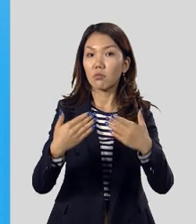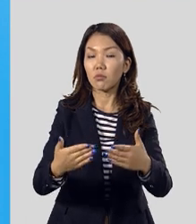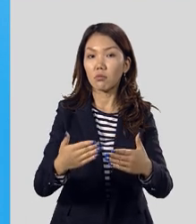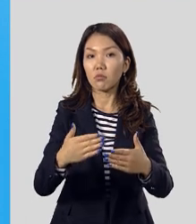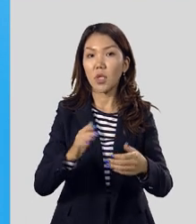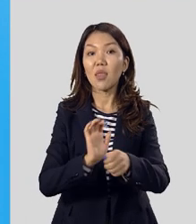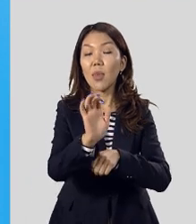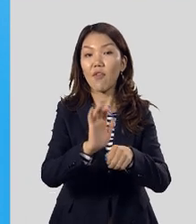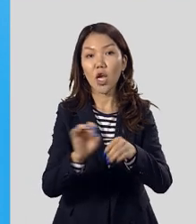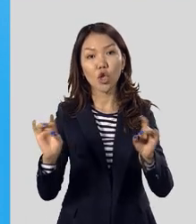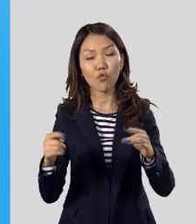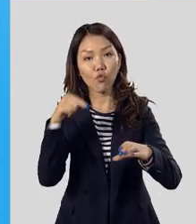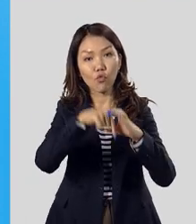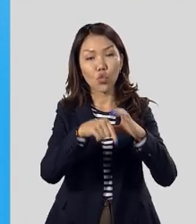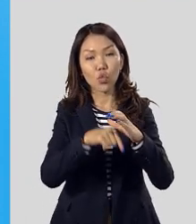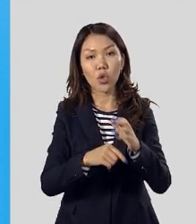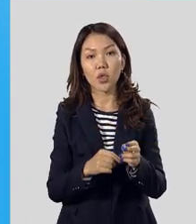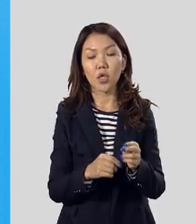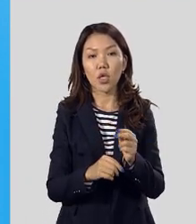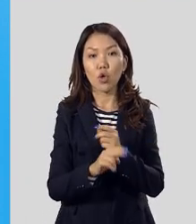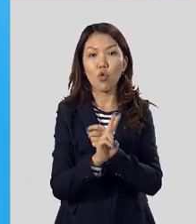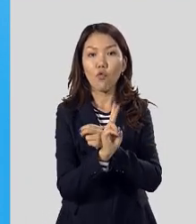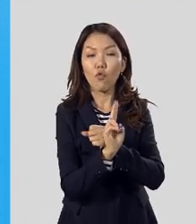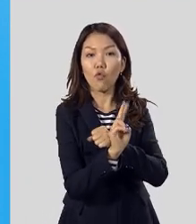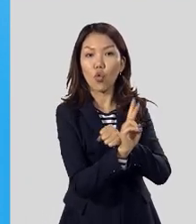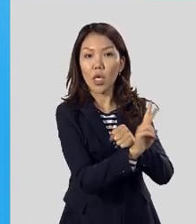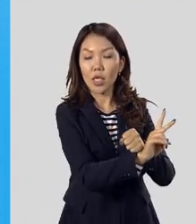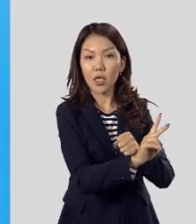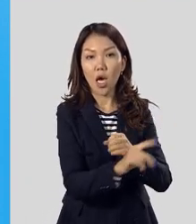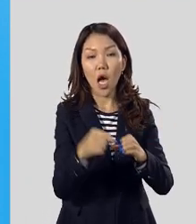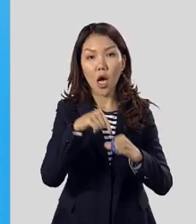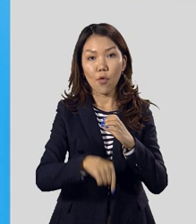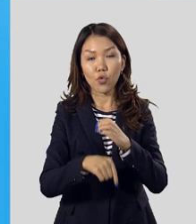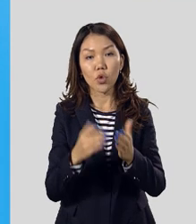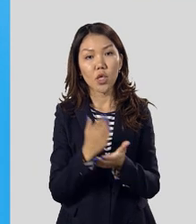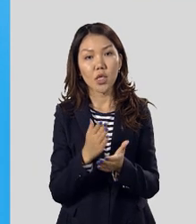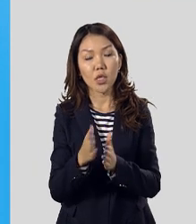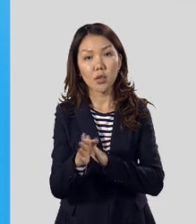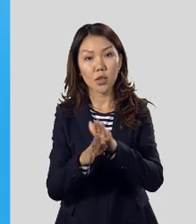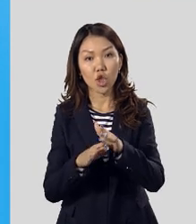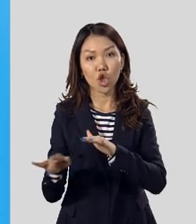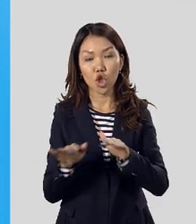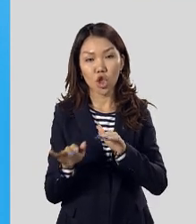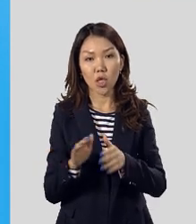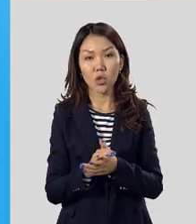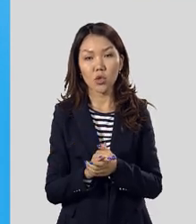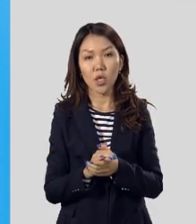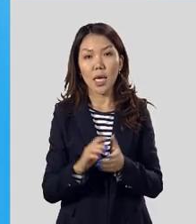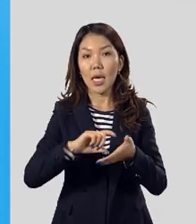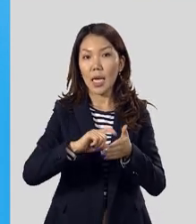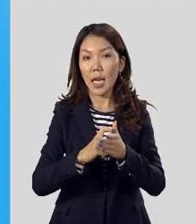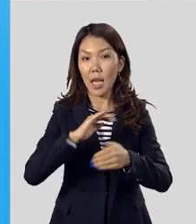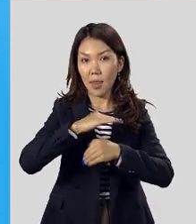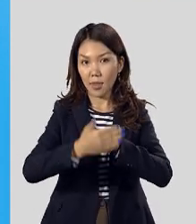улитку. Улитка заполнена жидкостью, а ее внутренняя поверхность покрыта клетками с